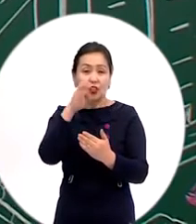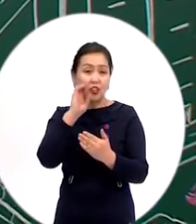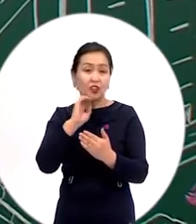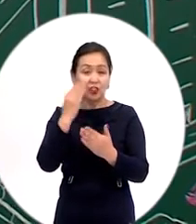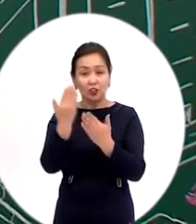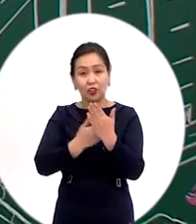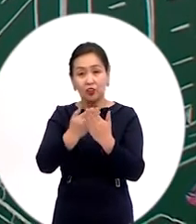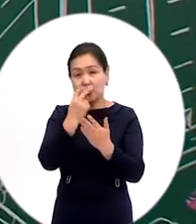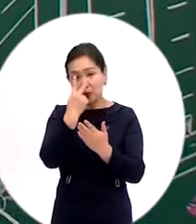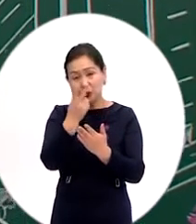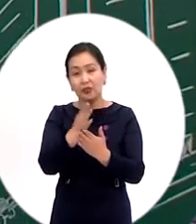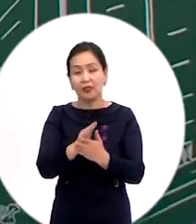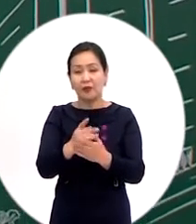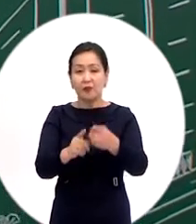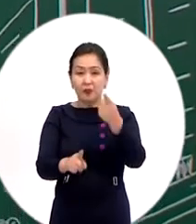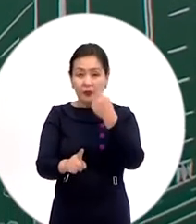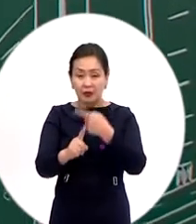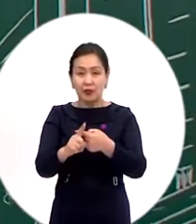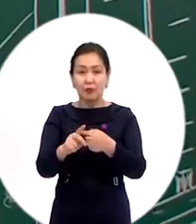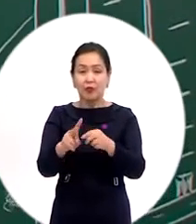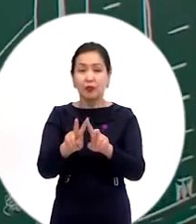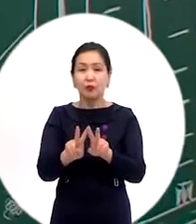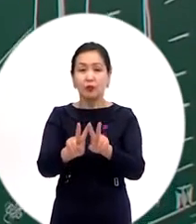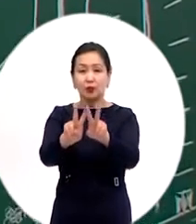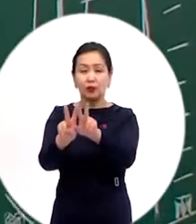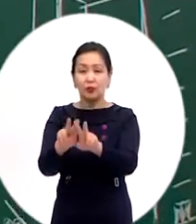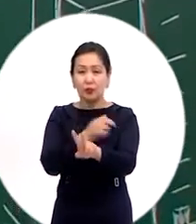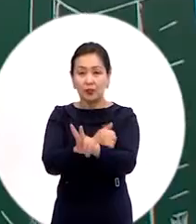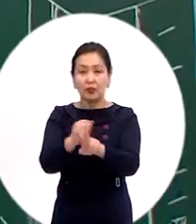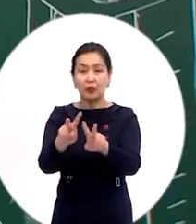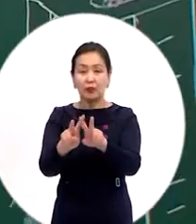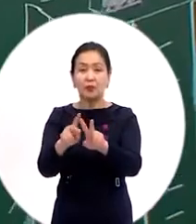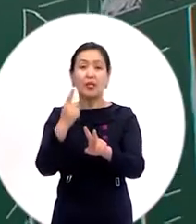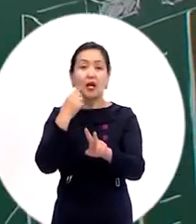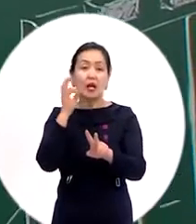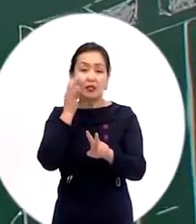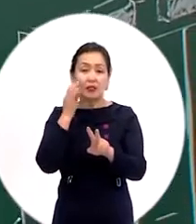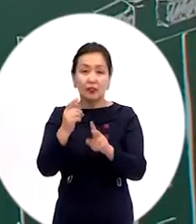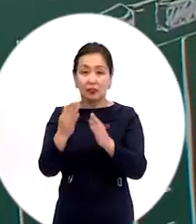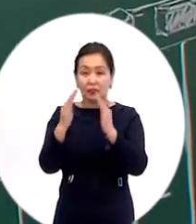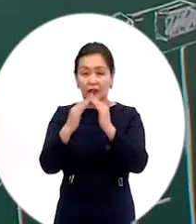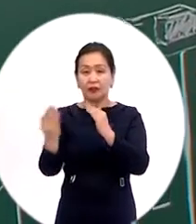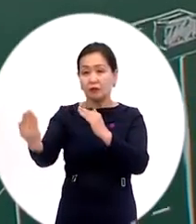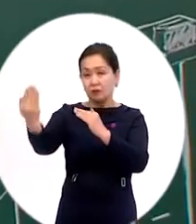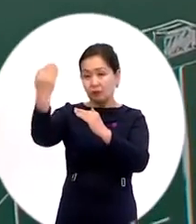цаашаа хойд зүг рүү Эльсагийн гэр лүү босож харьлаа.